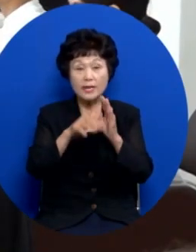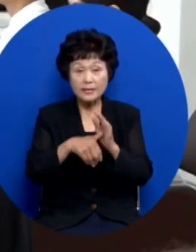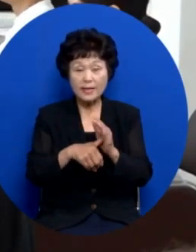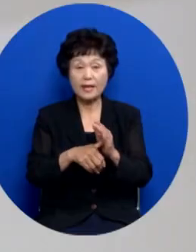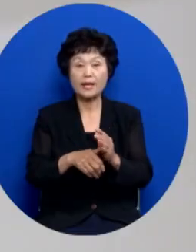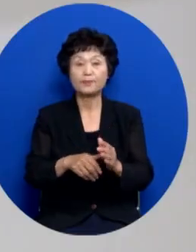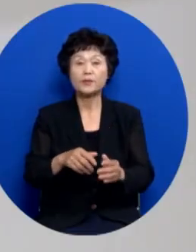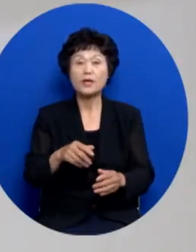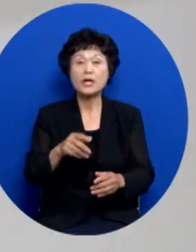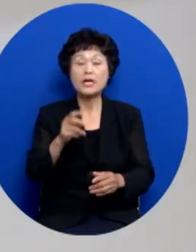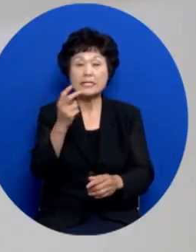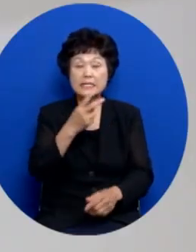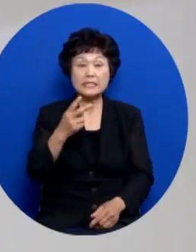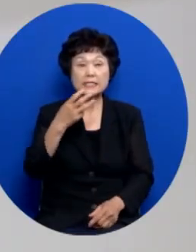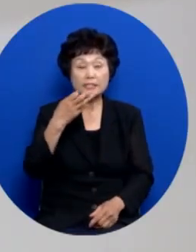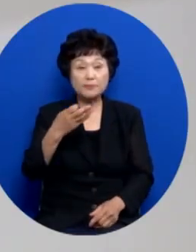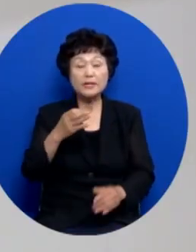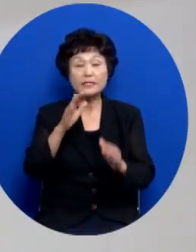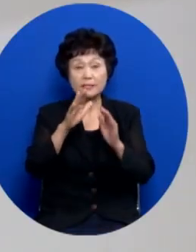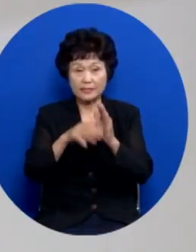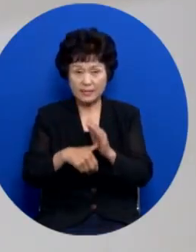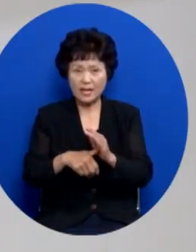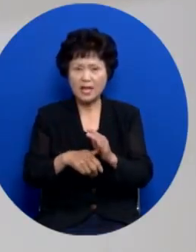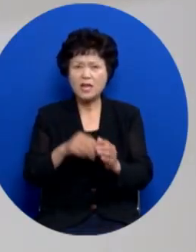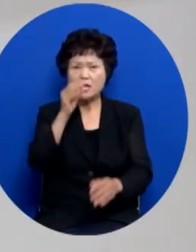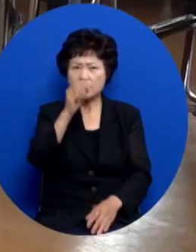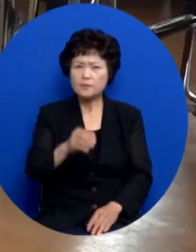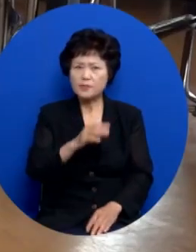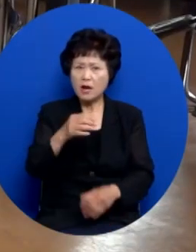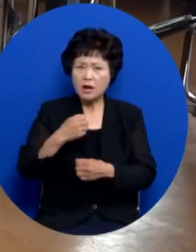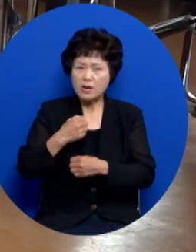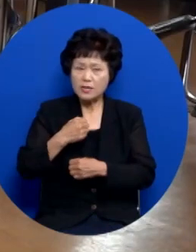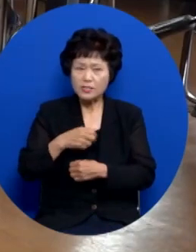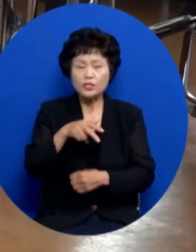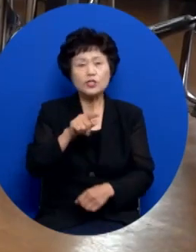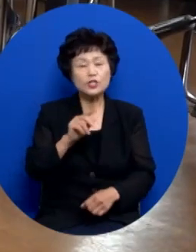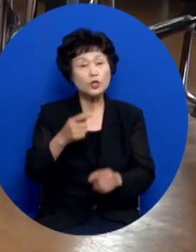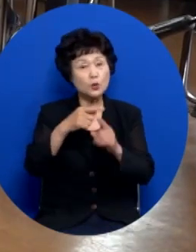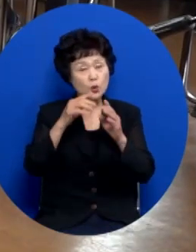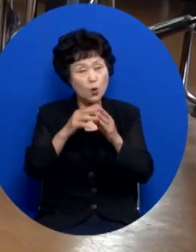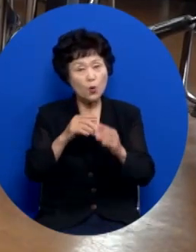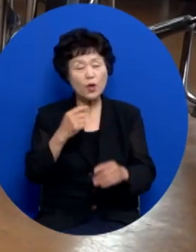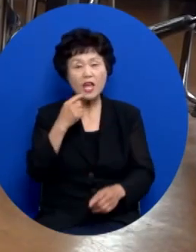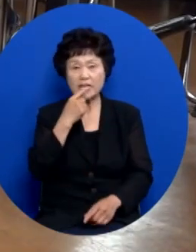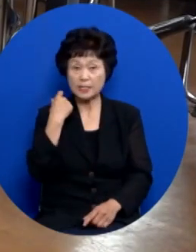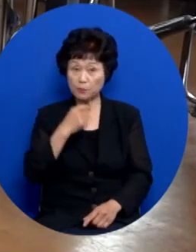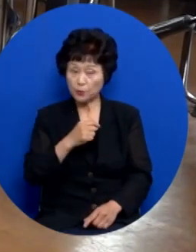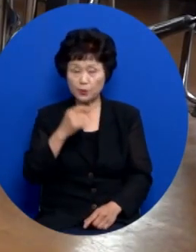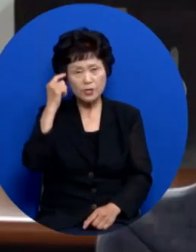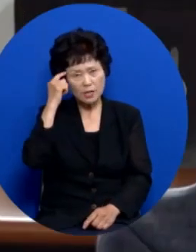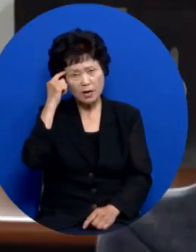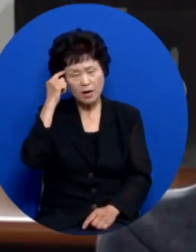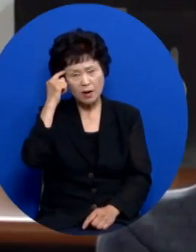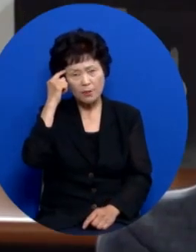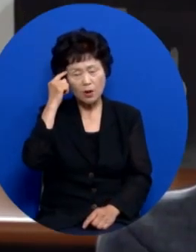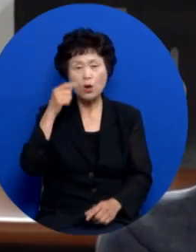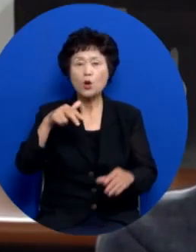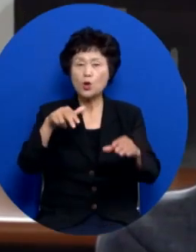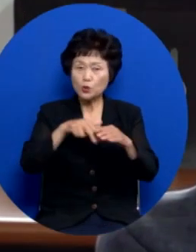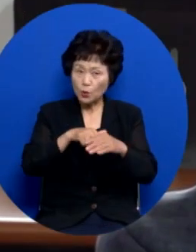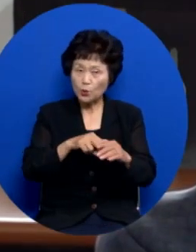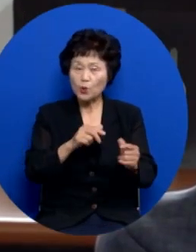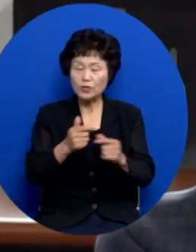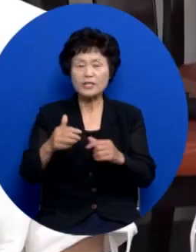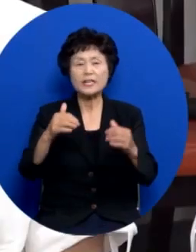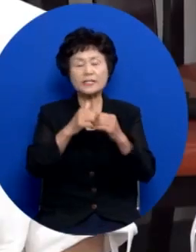PD는 2014년 유로마이단 사건 당시 십자가를 찐 정교회 신부님들을 떠올리며 종교가 전쟁을 끝낼 수 있을 것이란